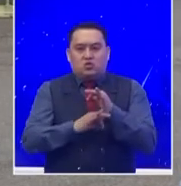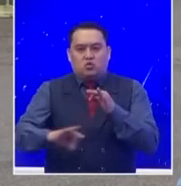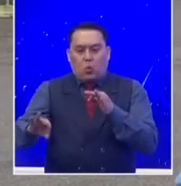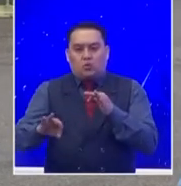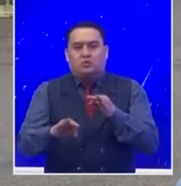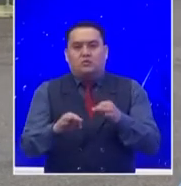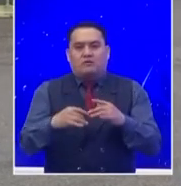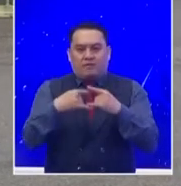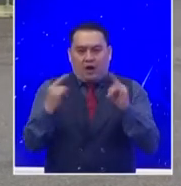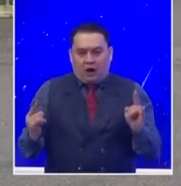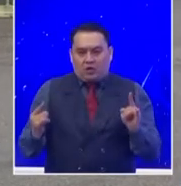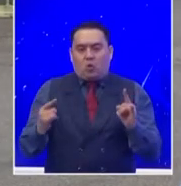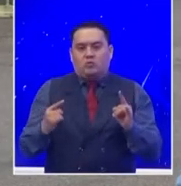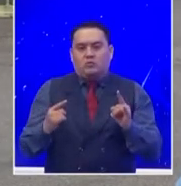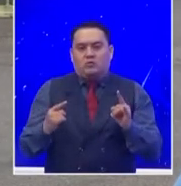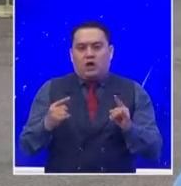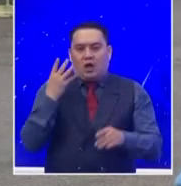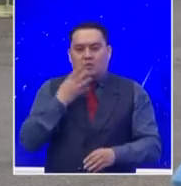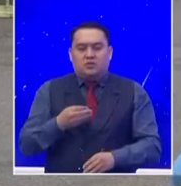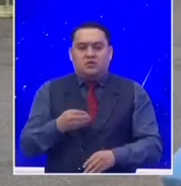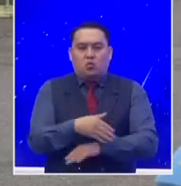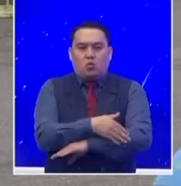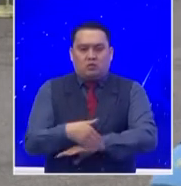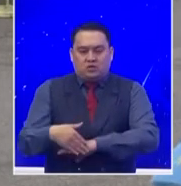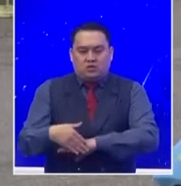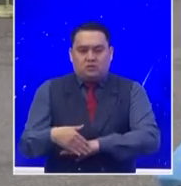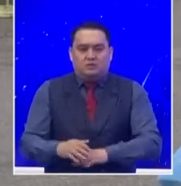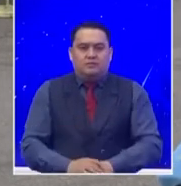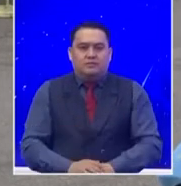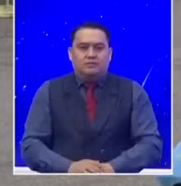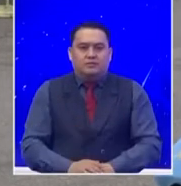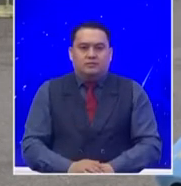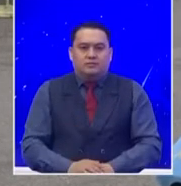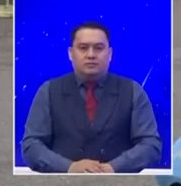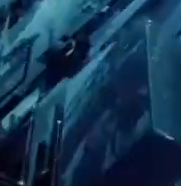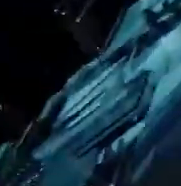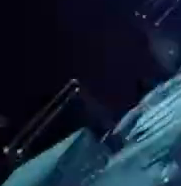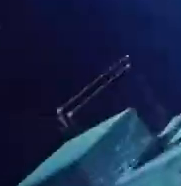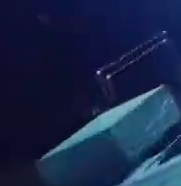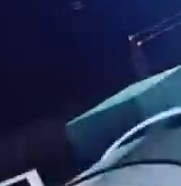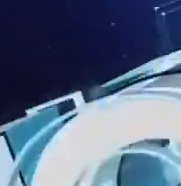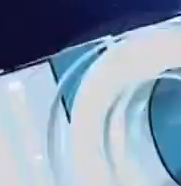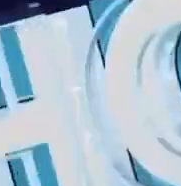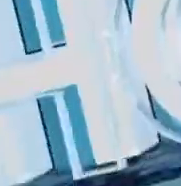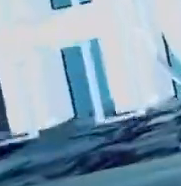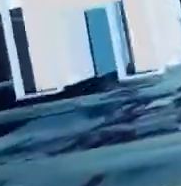переходов по улице Алматинская вдоль канала Шошкаласай.